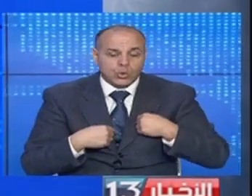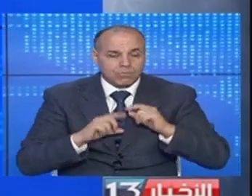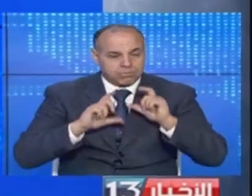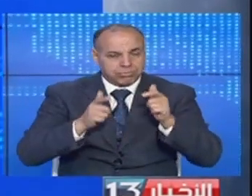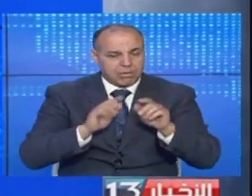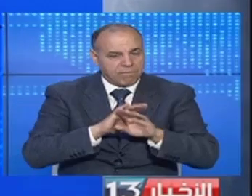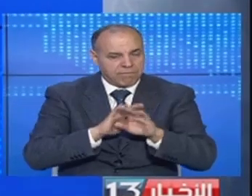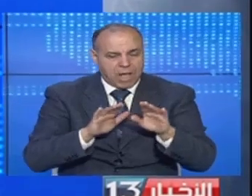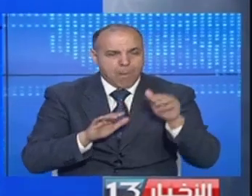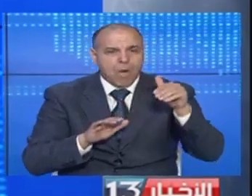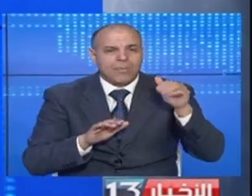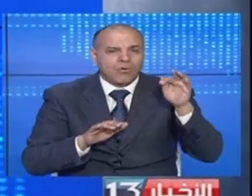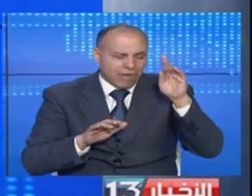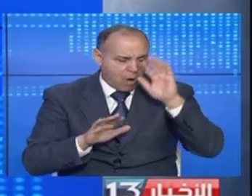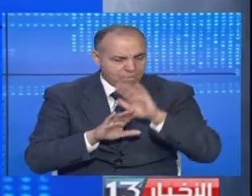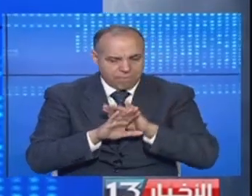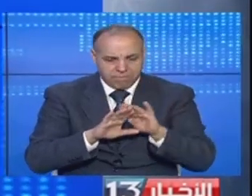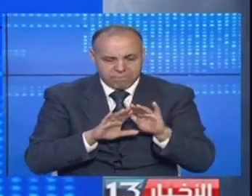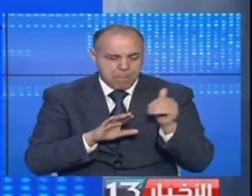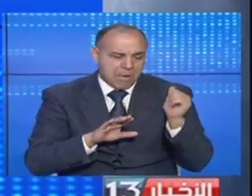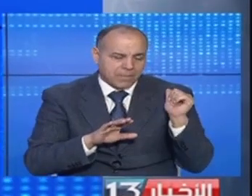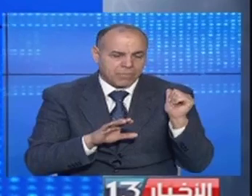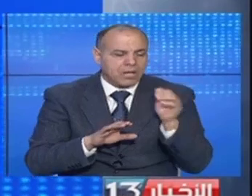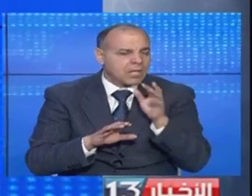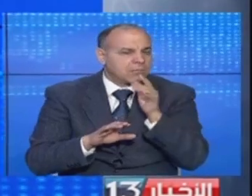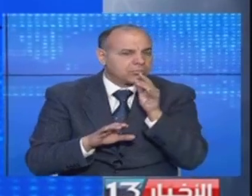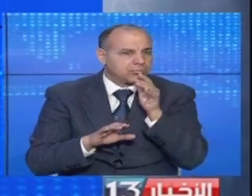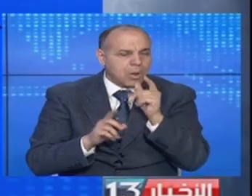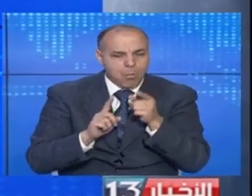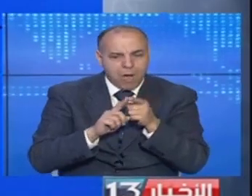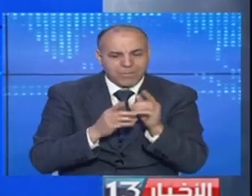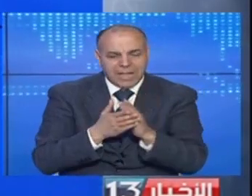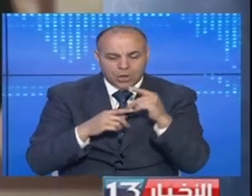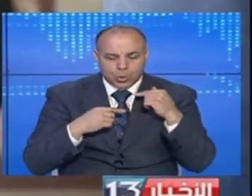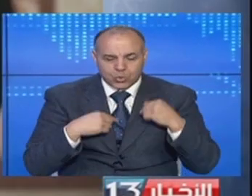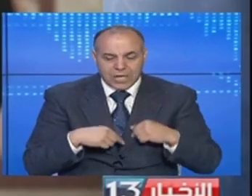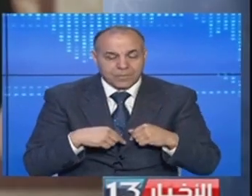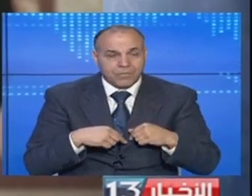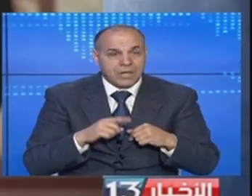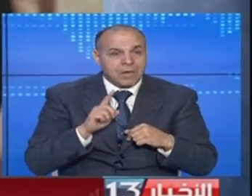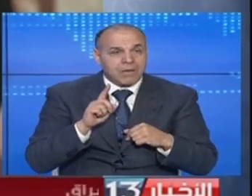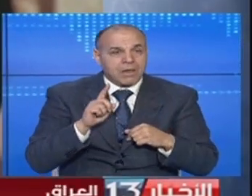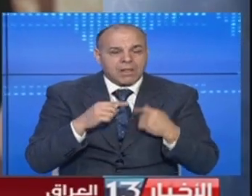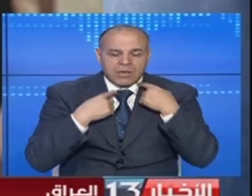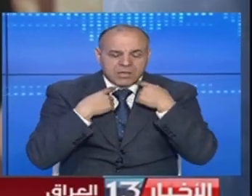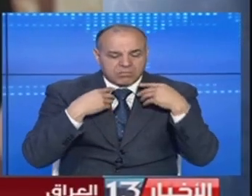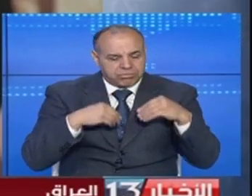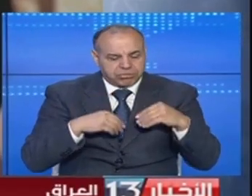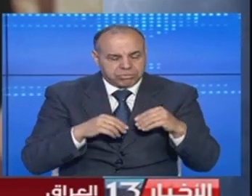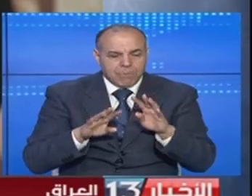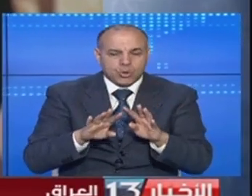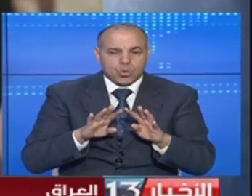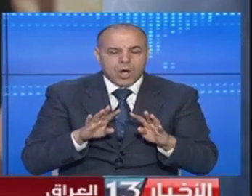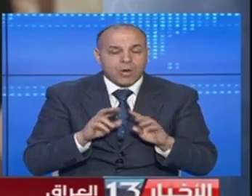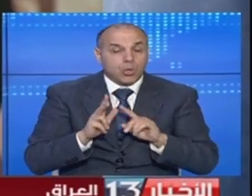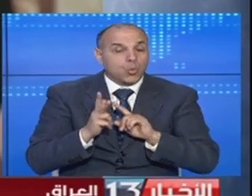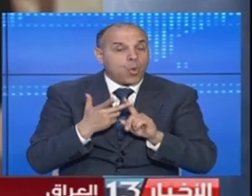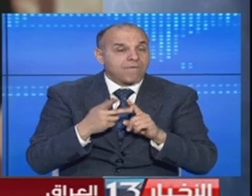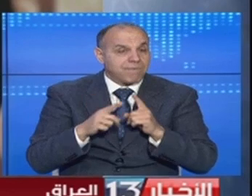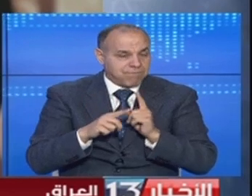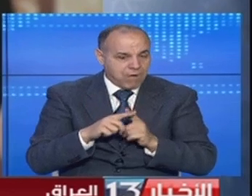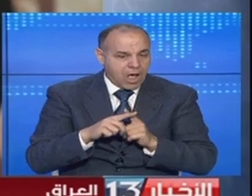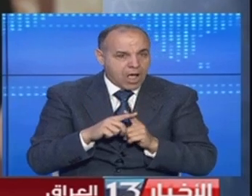محمد توفيق العلاوي مساء امس عن مهمه تشكيل الحكومه بعد فشل مجلس النواب للمره الثانيه